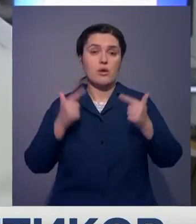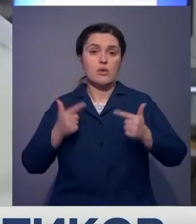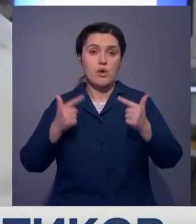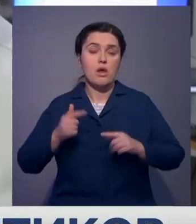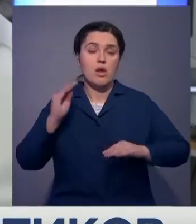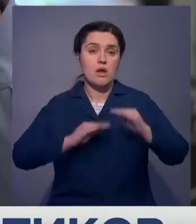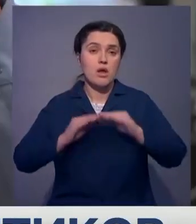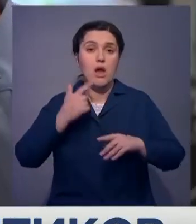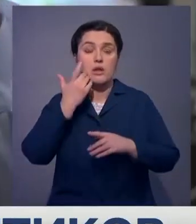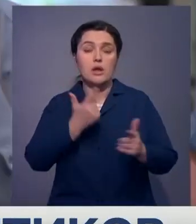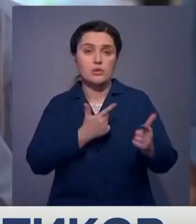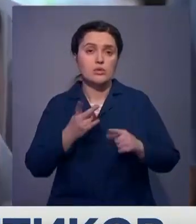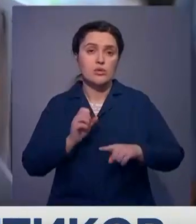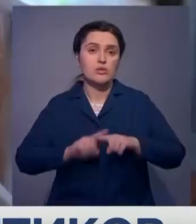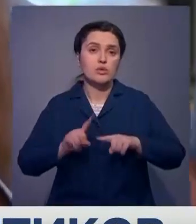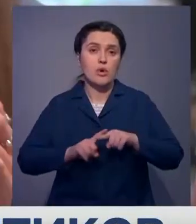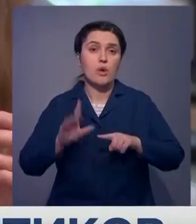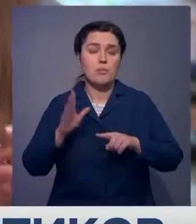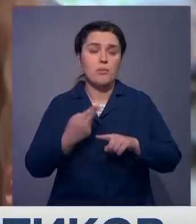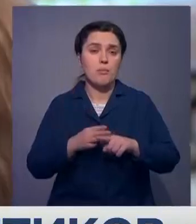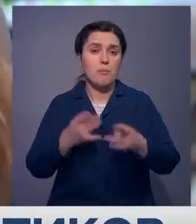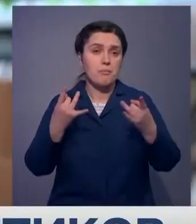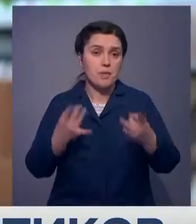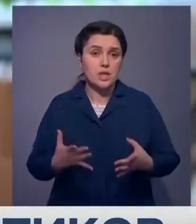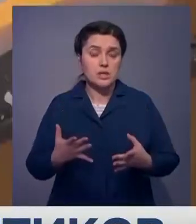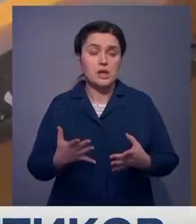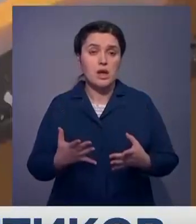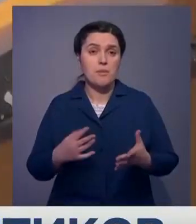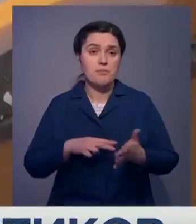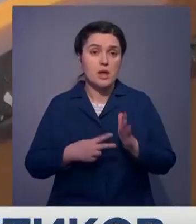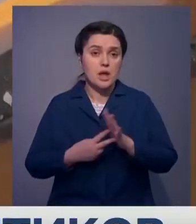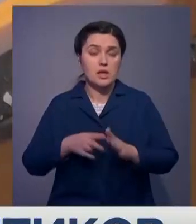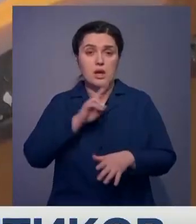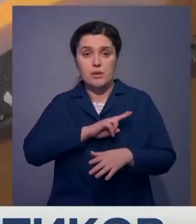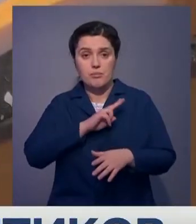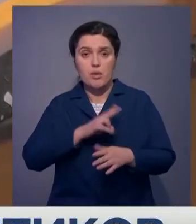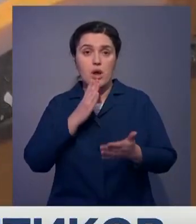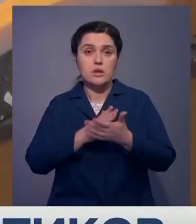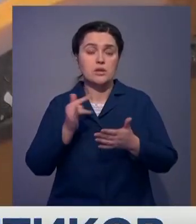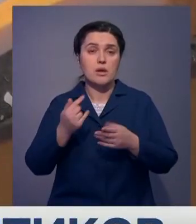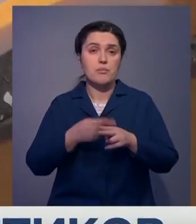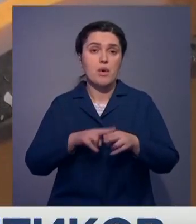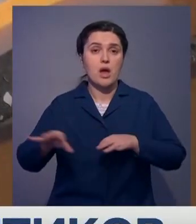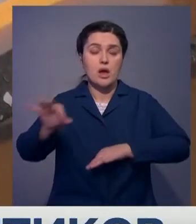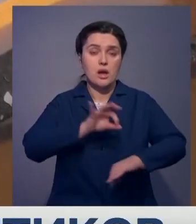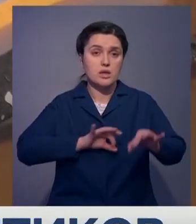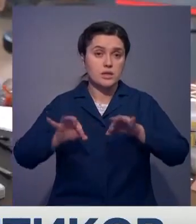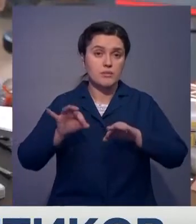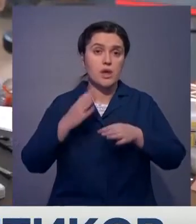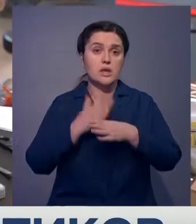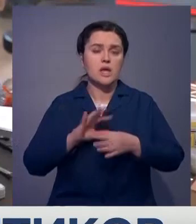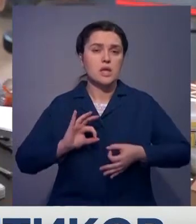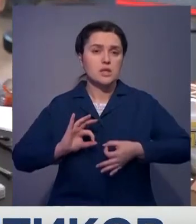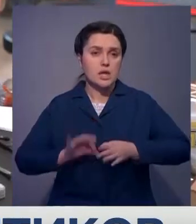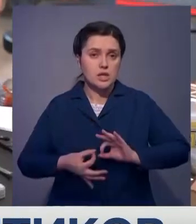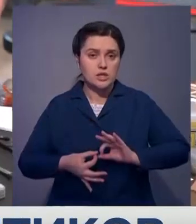потенциал очень высокий. Несмотря на, казалось бы, простую схему работы, новый датчик включает в себя все последние разработки десятилетия. Сложнее